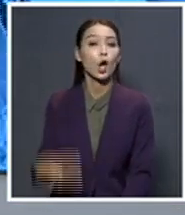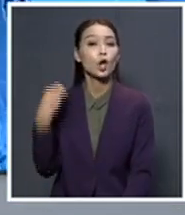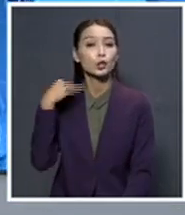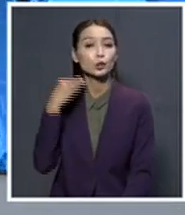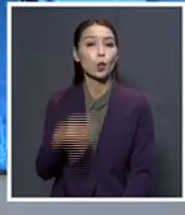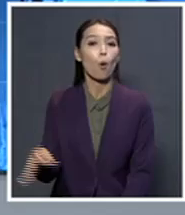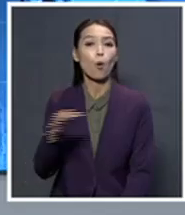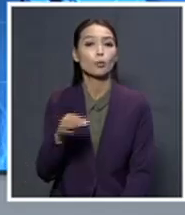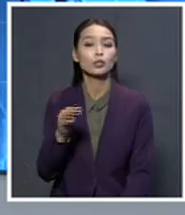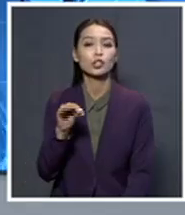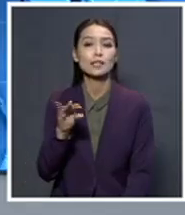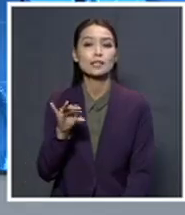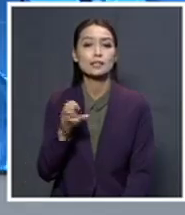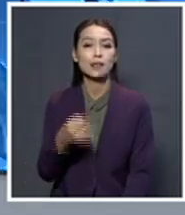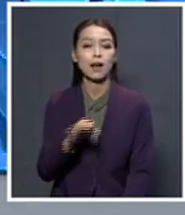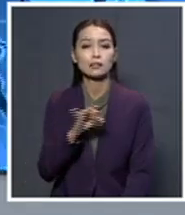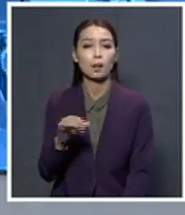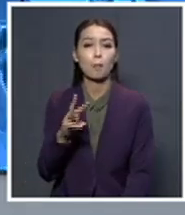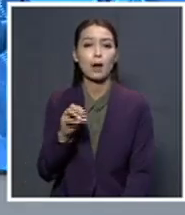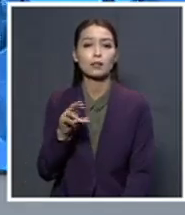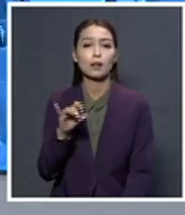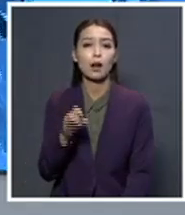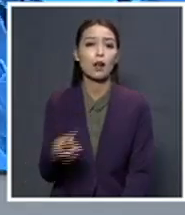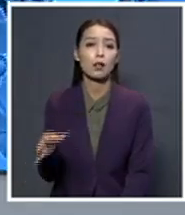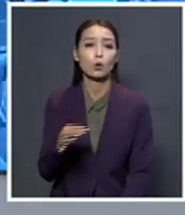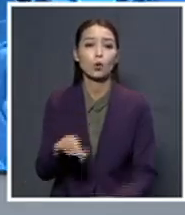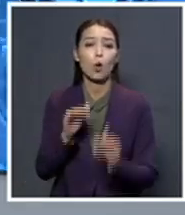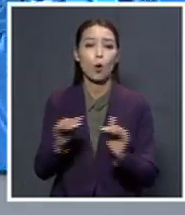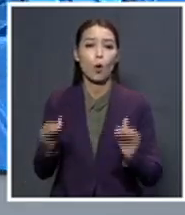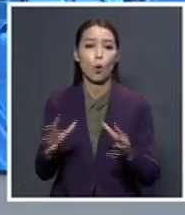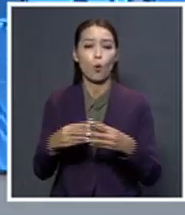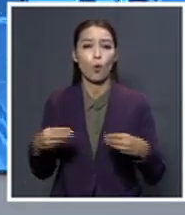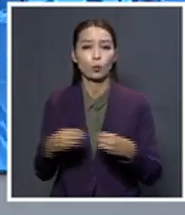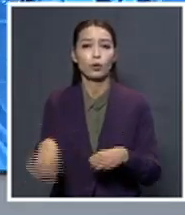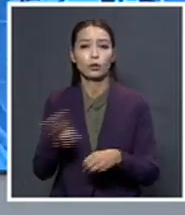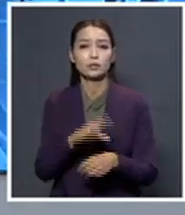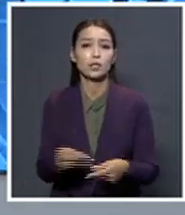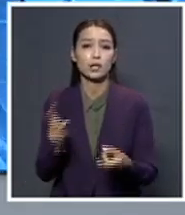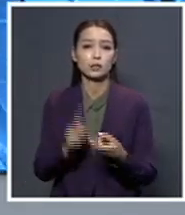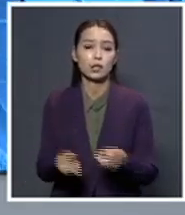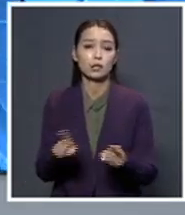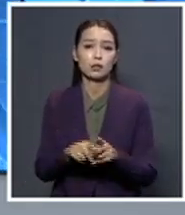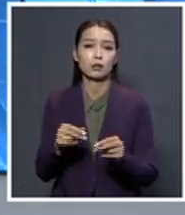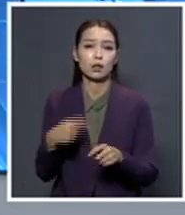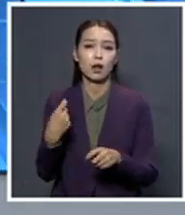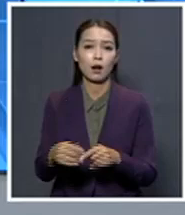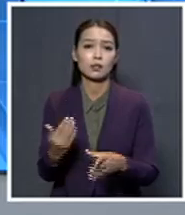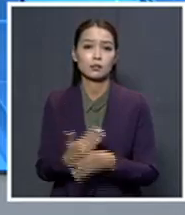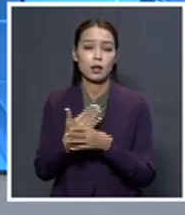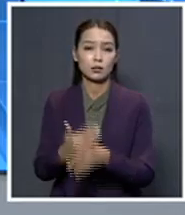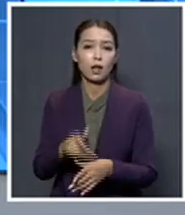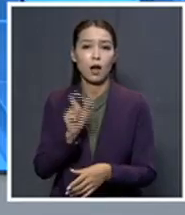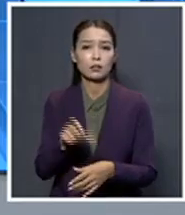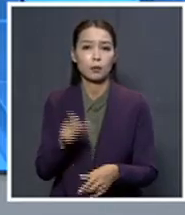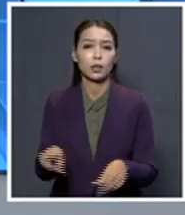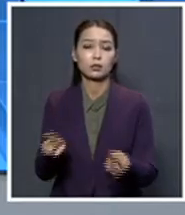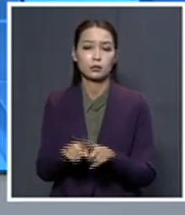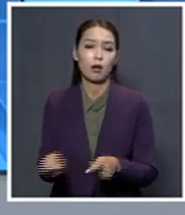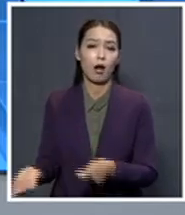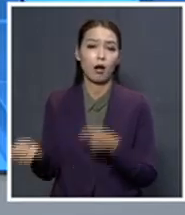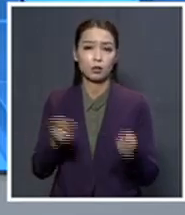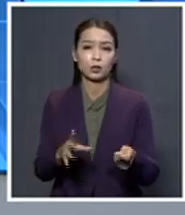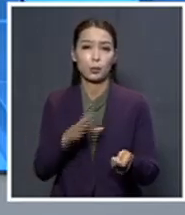Түркістан облысы, Жетісай және Мақтаарал аудандарында көп балалы отбасыларға тиесілі қаржылай көмекті ауқатты азаматтар алып